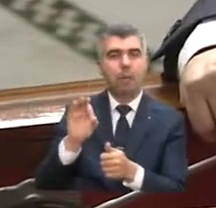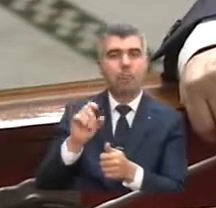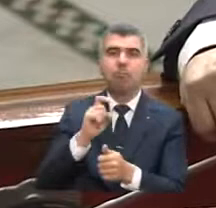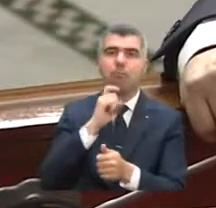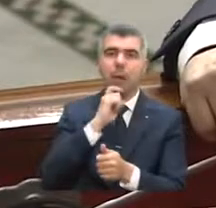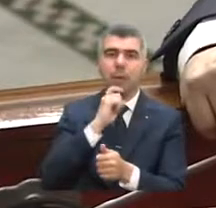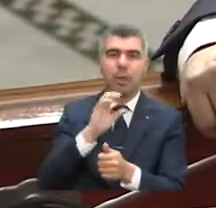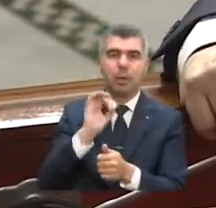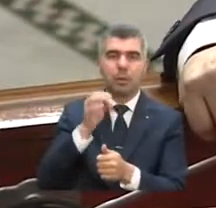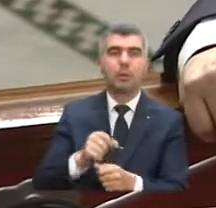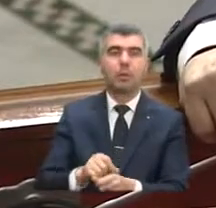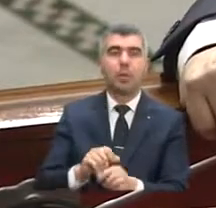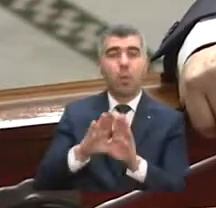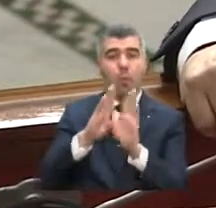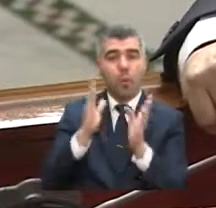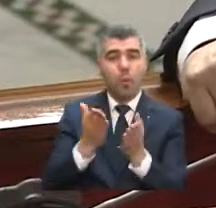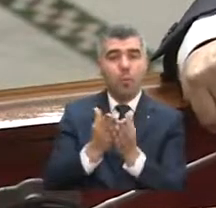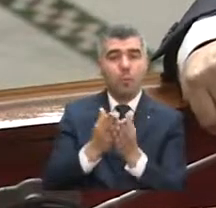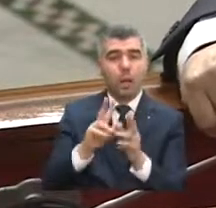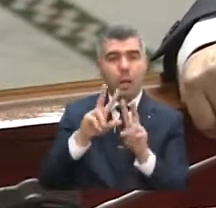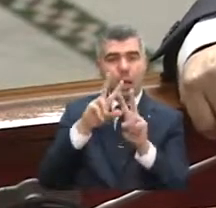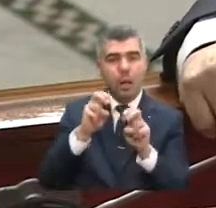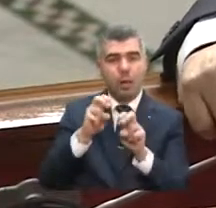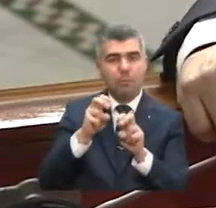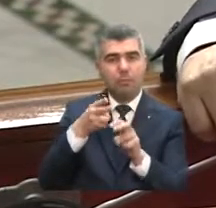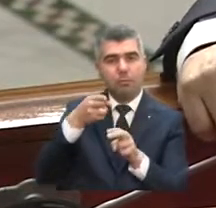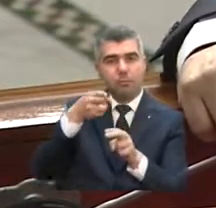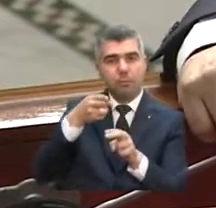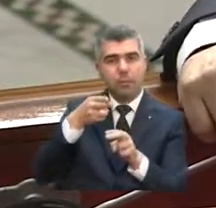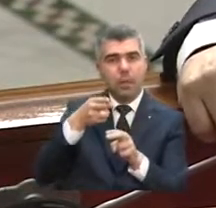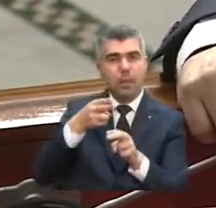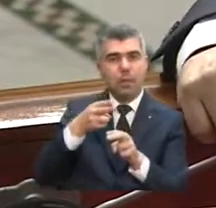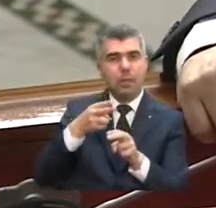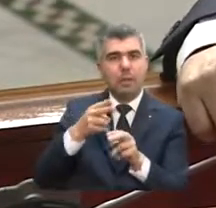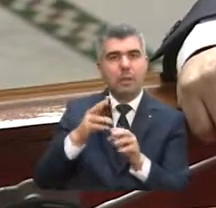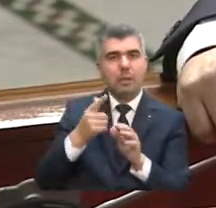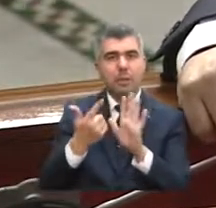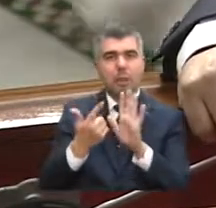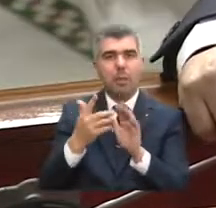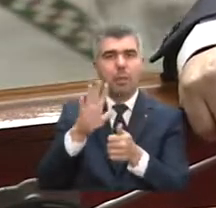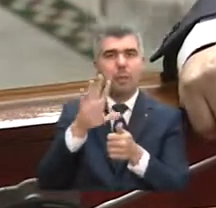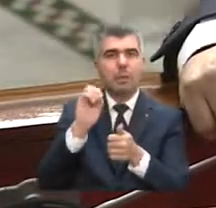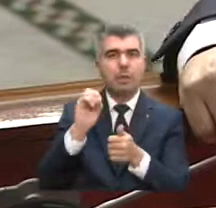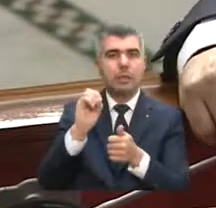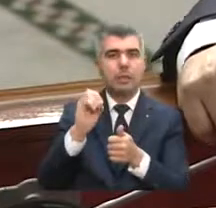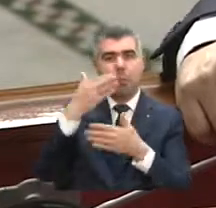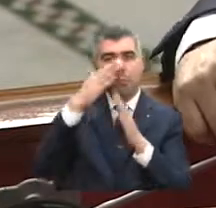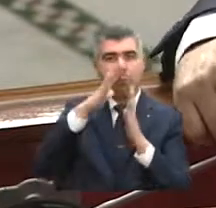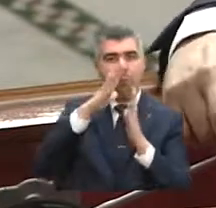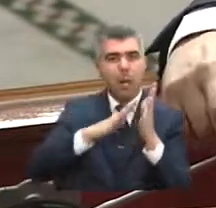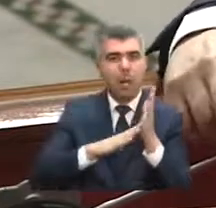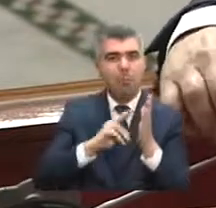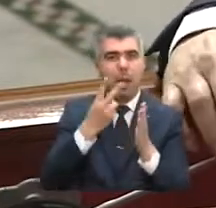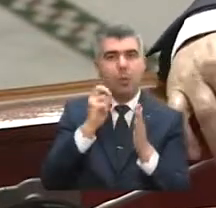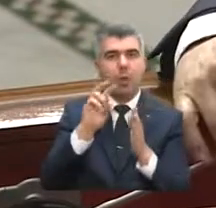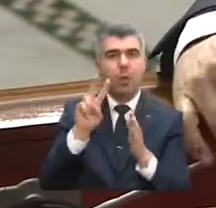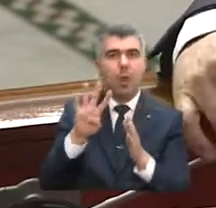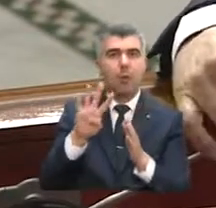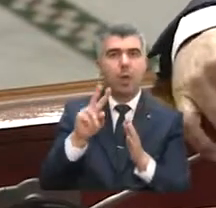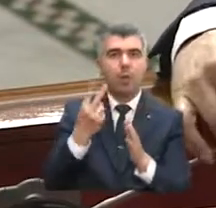باش يصبح مجموع رادارات المراقبه 690 جهاز موزعه على التراب الوطني في افق